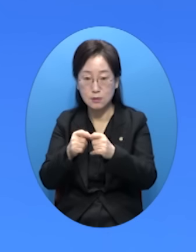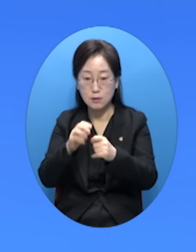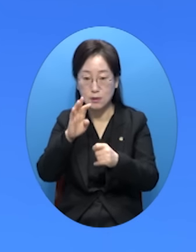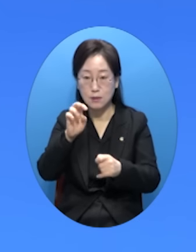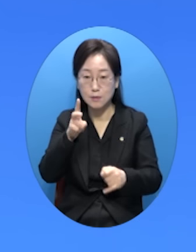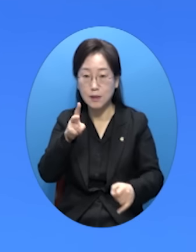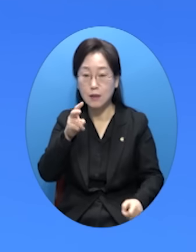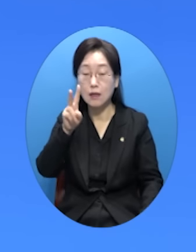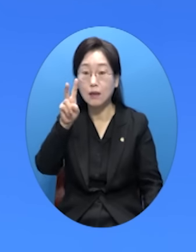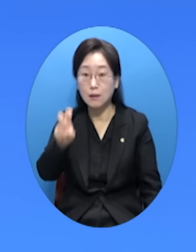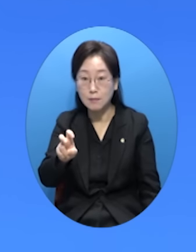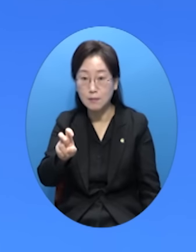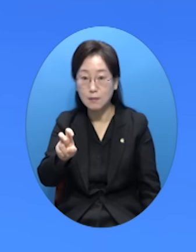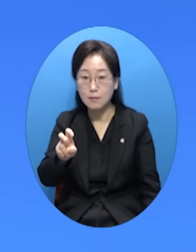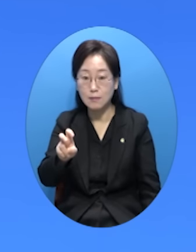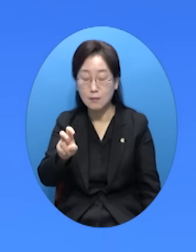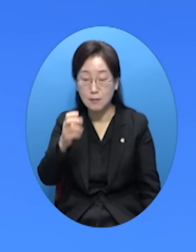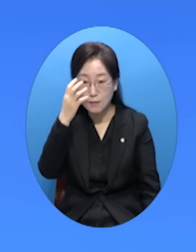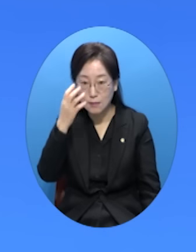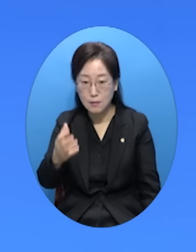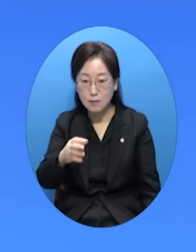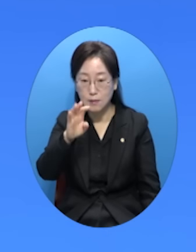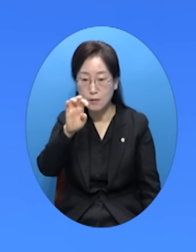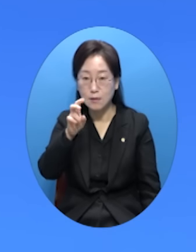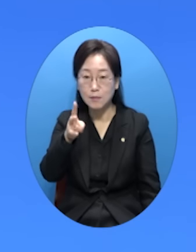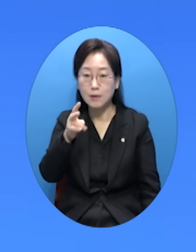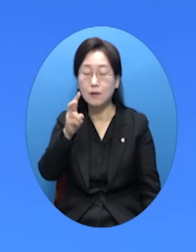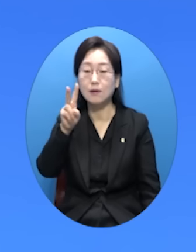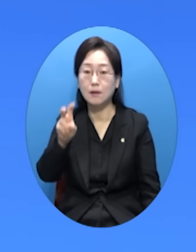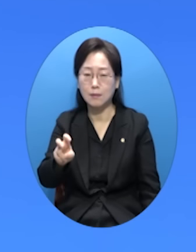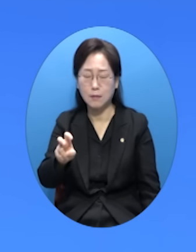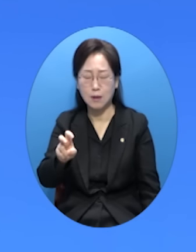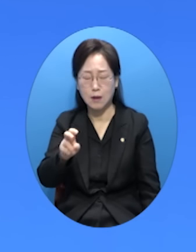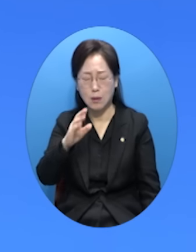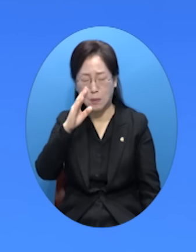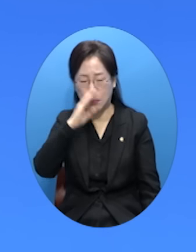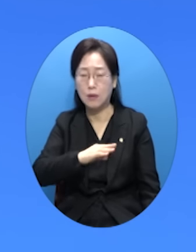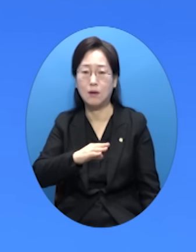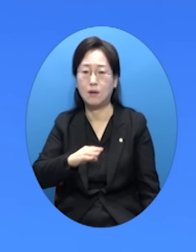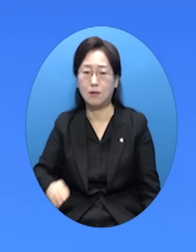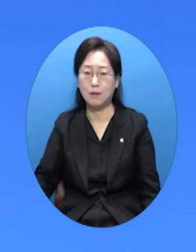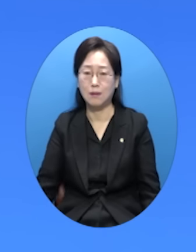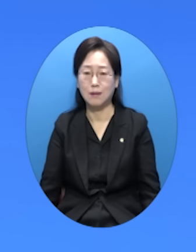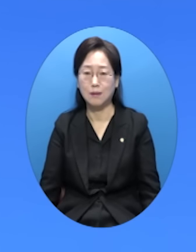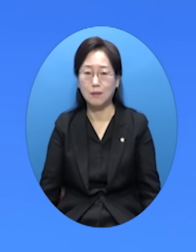폐암입니다. 폐암. 폐암은 아주 고약한 암입니다.